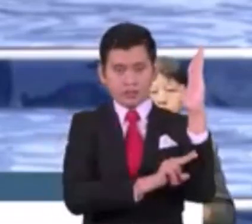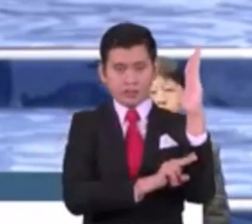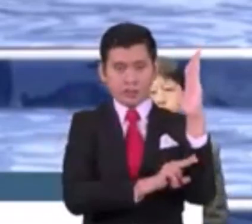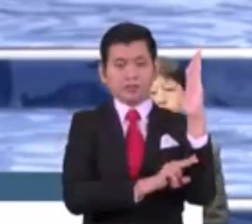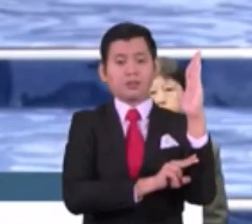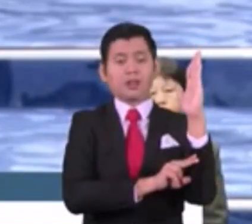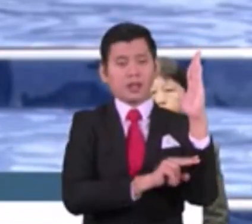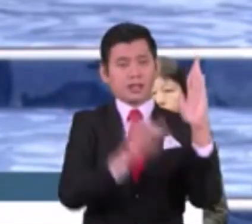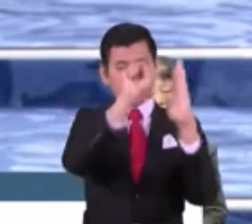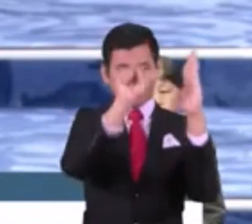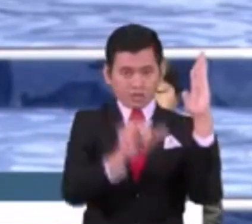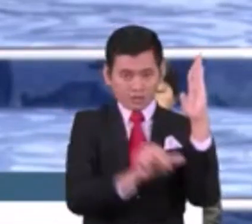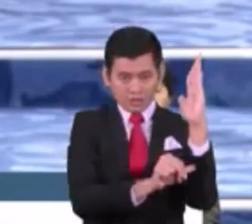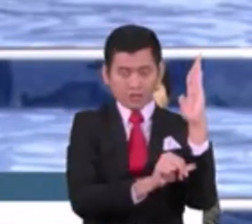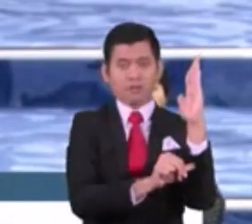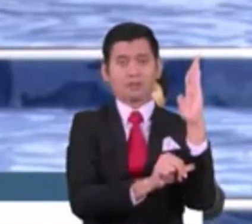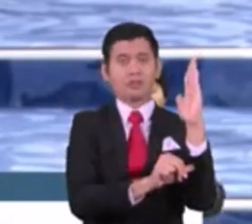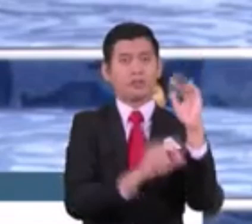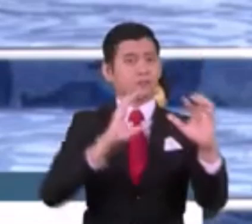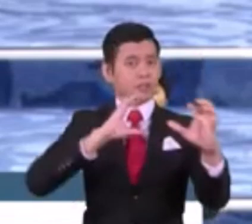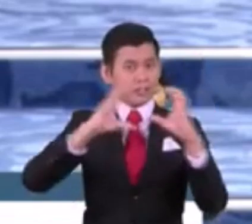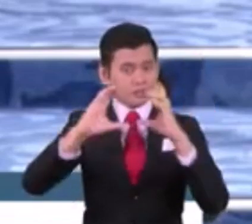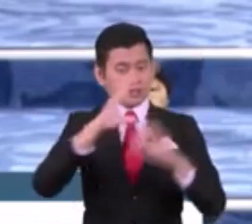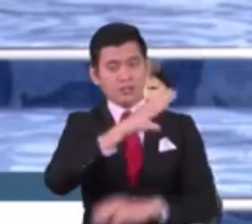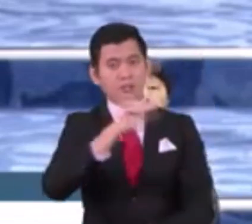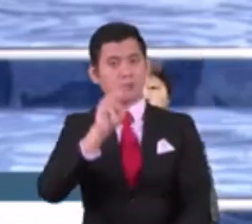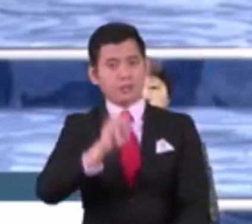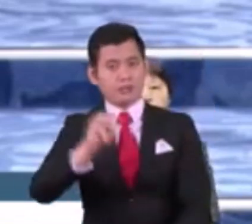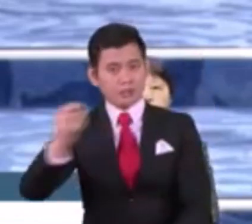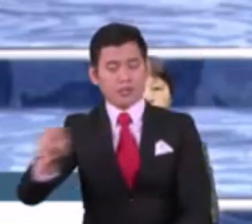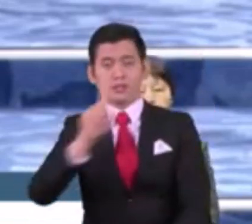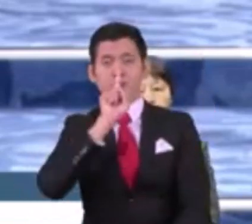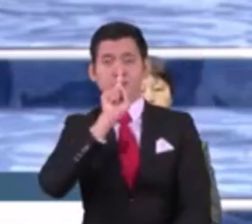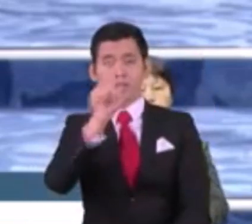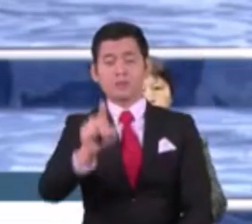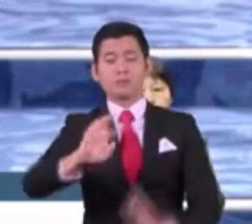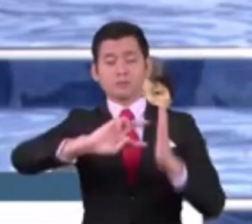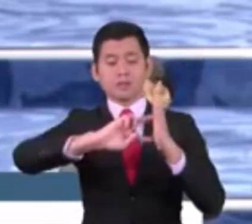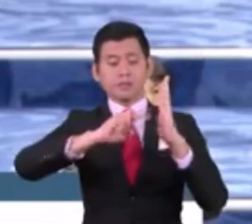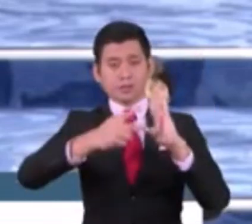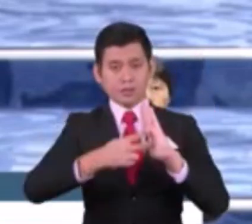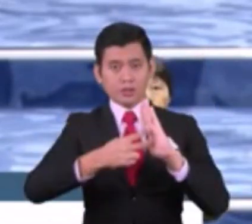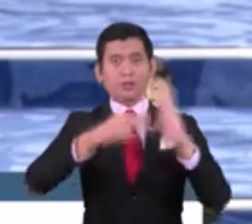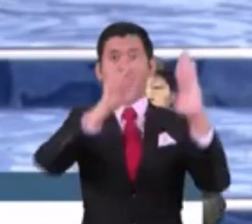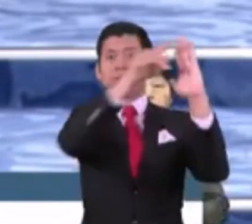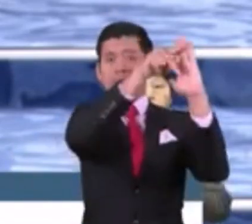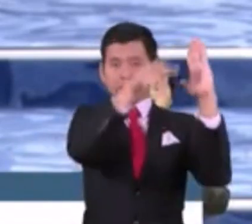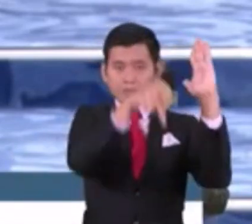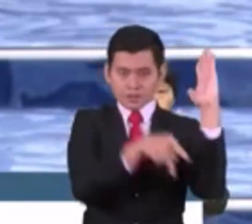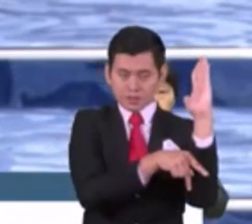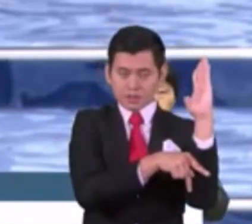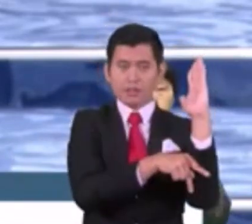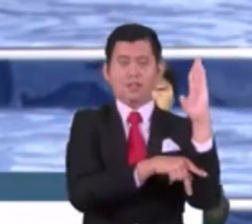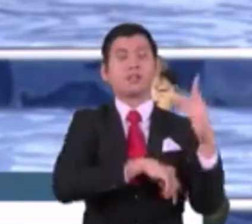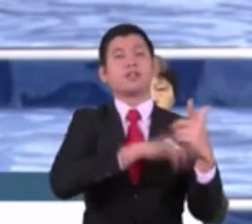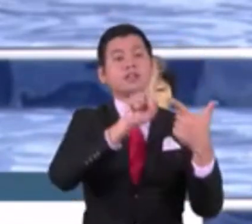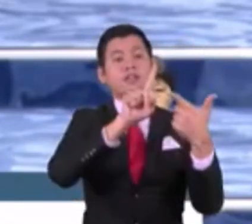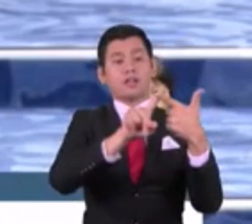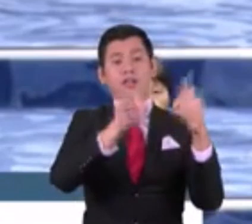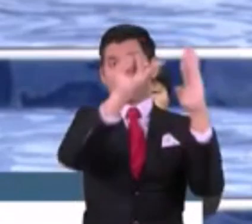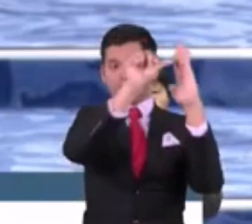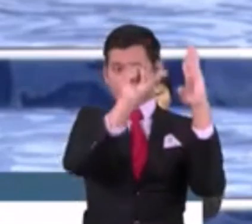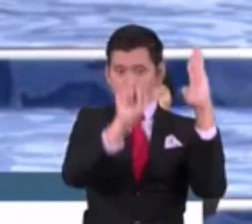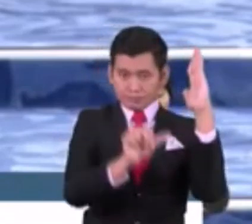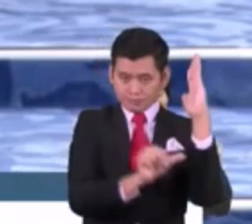48 atau Komunikasi dan Multimedia. Bermaksud perlembagaan dan akta-akta